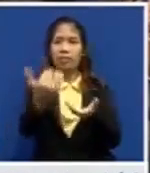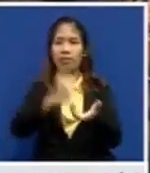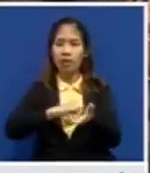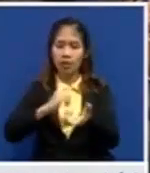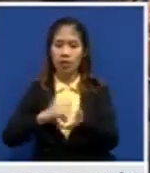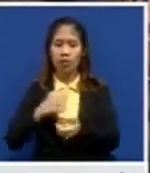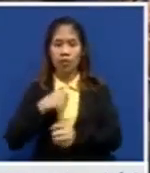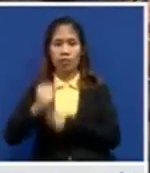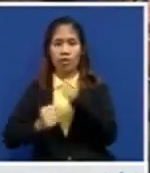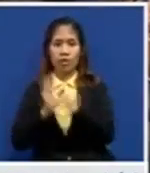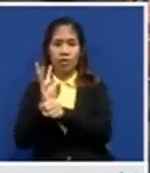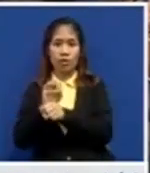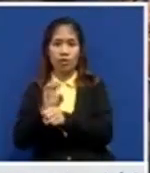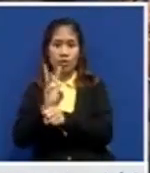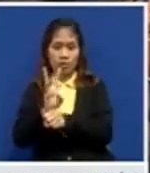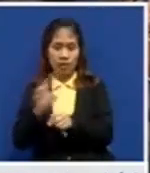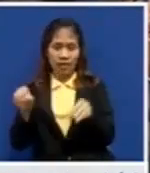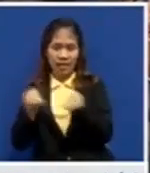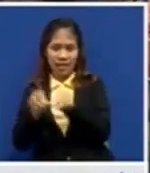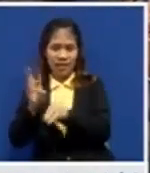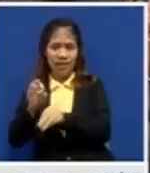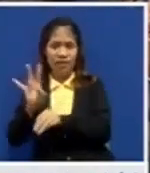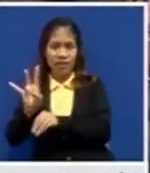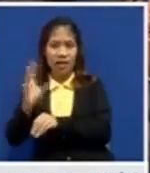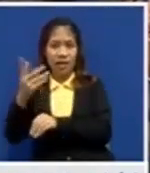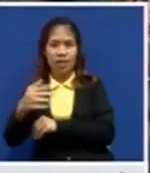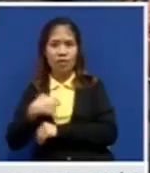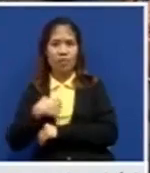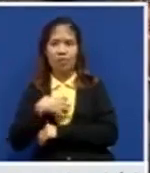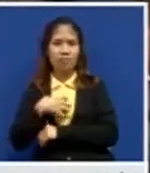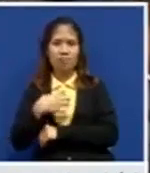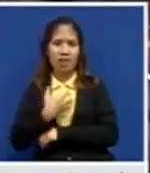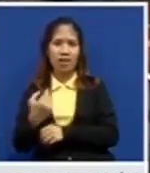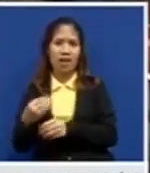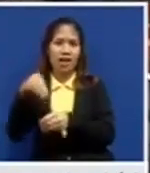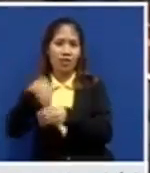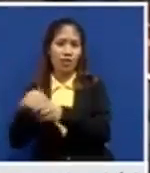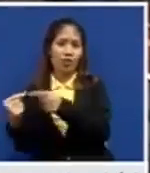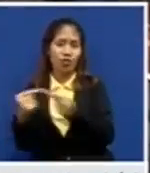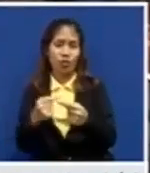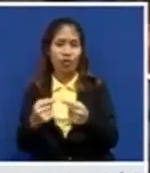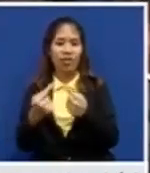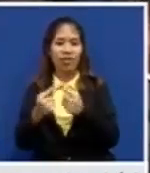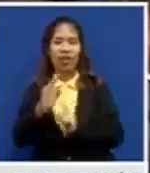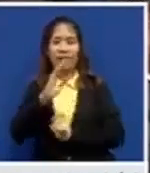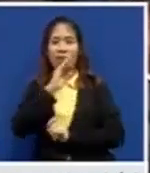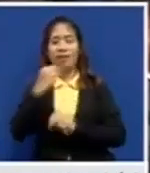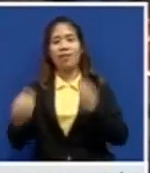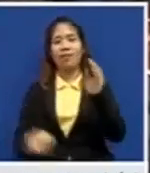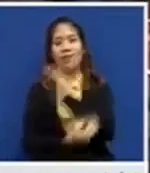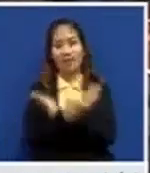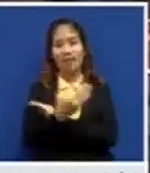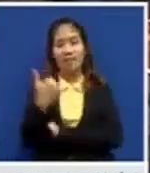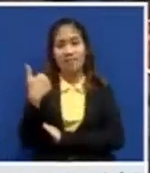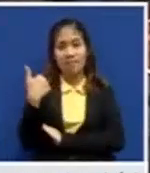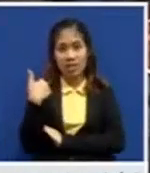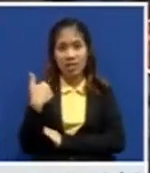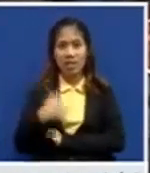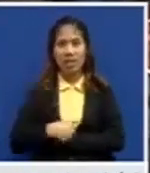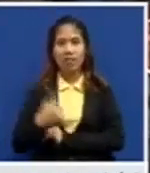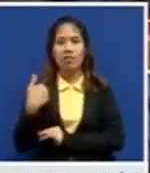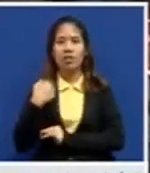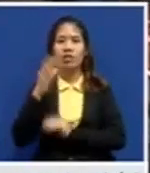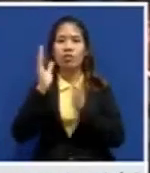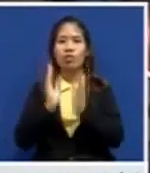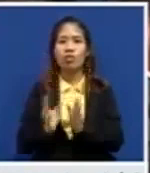ผมอายุ66จะเข้า67แล้วผมไม่ได้อยากจะอยู่ต่อนะครับท่านแต่ถ้าเรารู้ว่าเรามีโอกาสอยู่ตรงนี้มีกี่คน